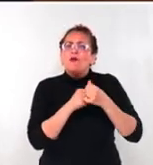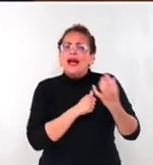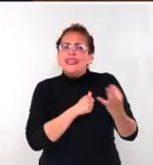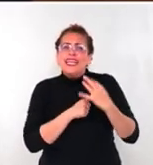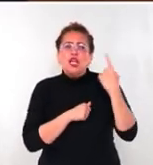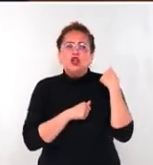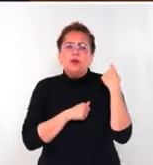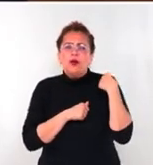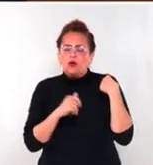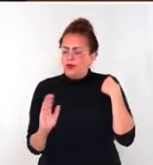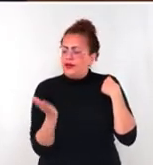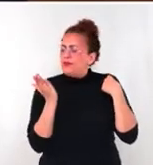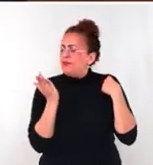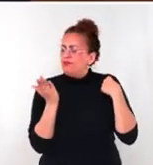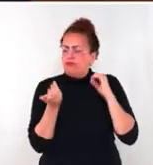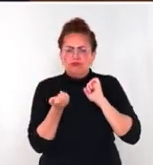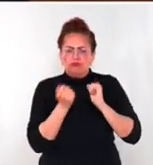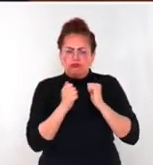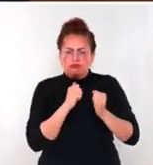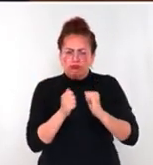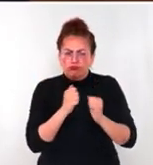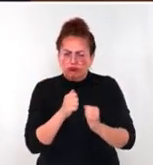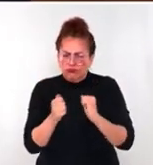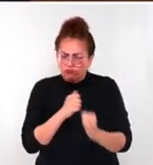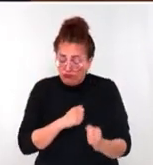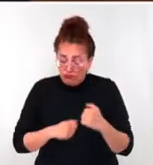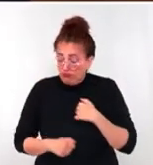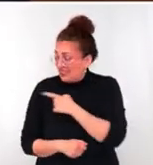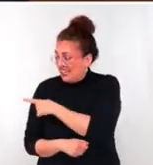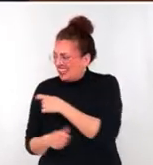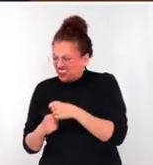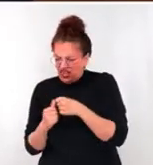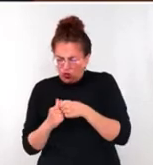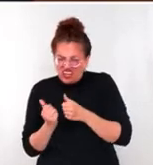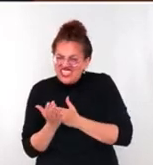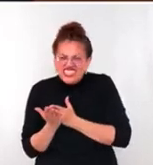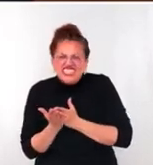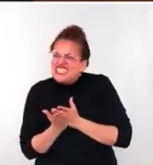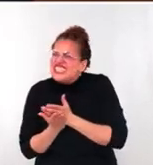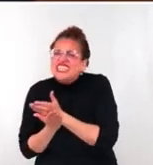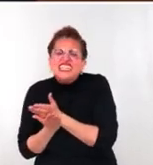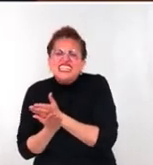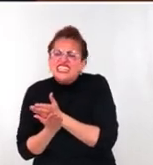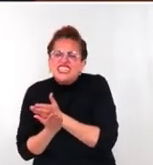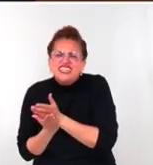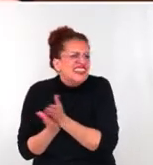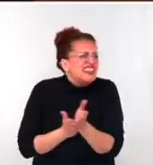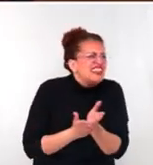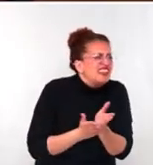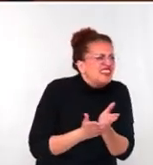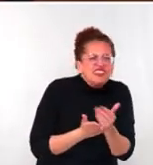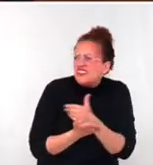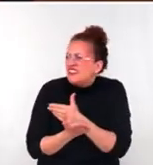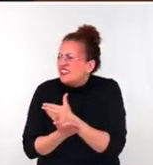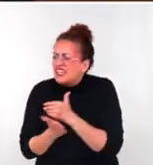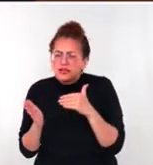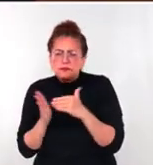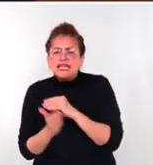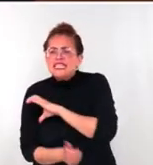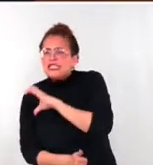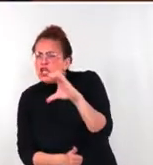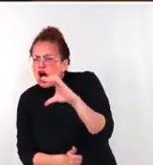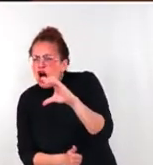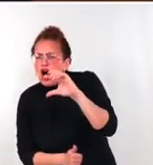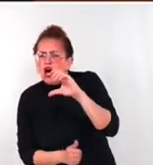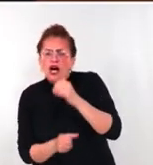fait que le jeu de piste évoqué par Thomas Cazenave devient carrément un labyrinthe, dans la mesure où on a une année 1100 arceaux, l'année